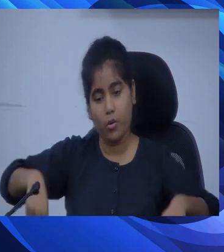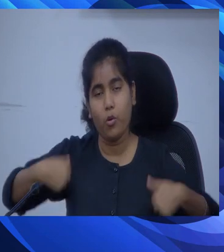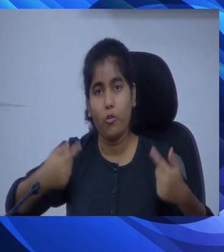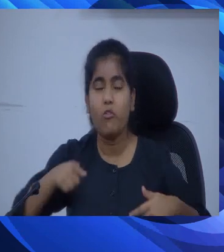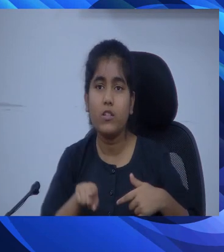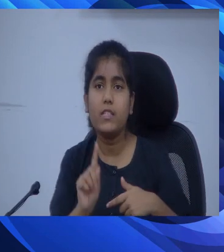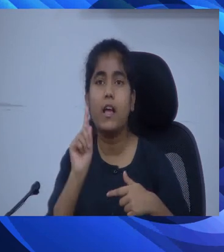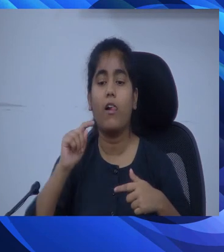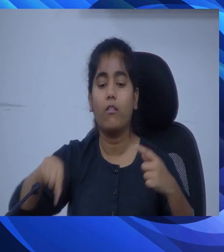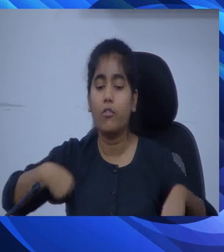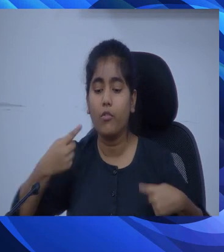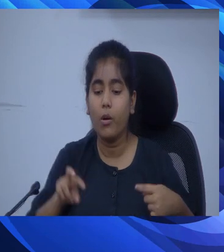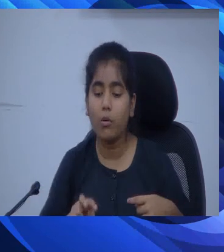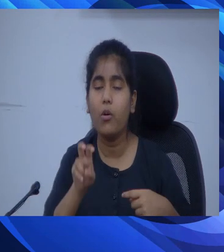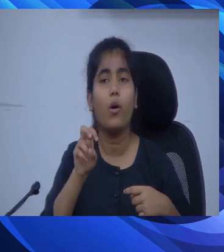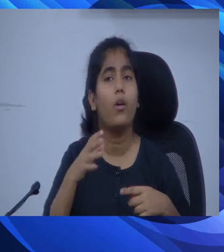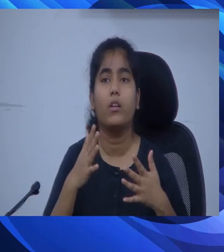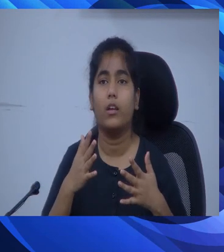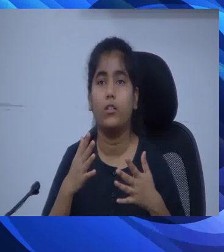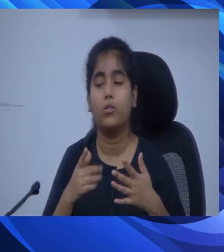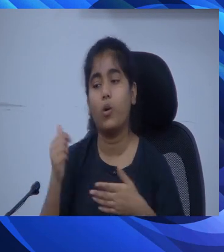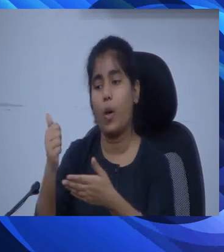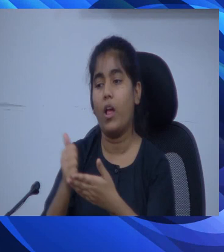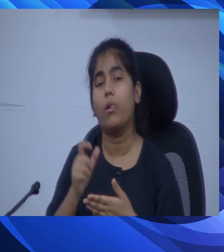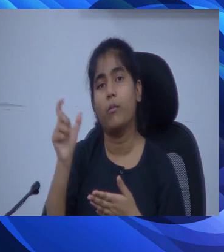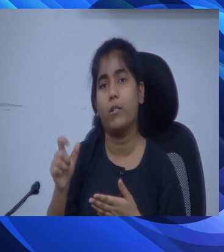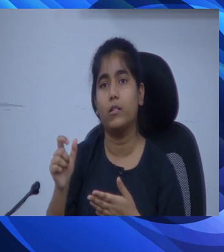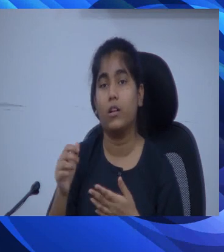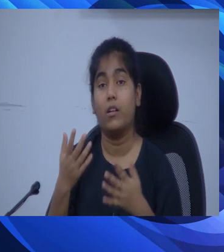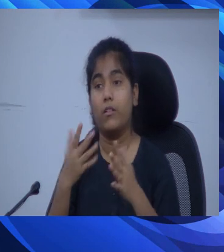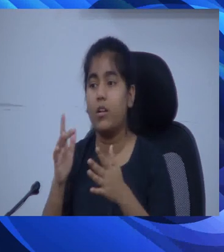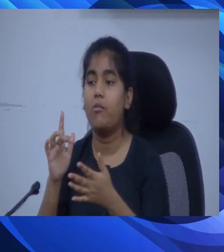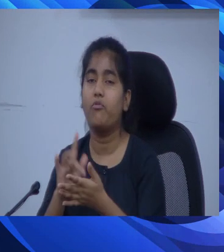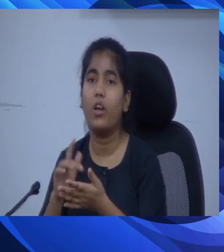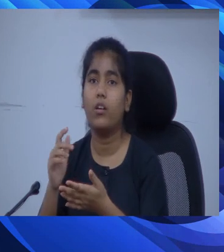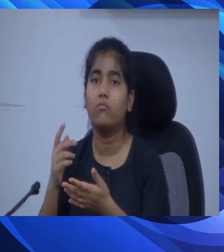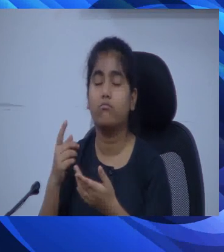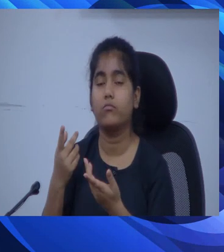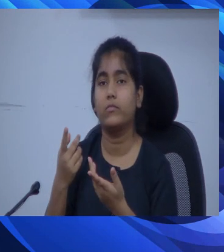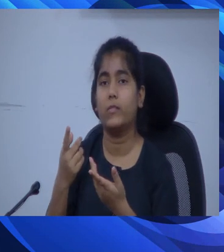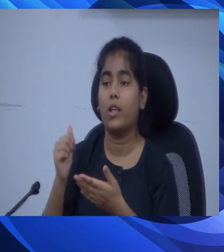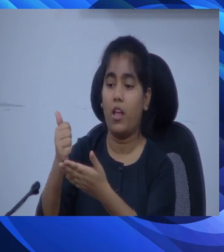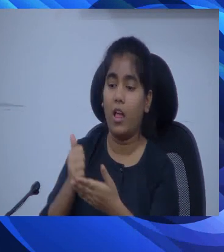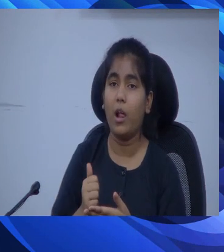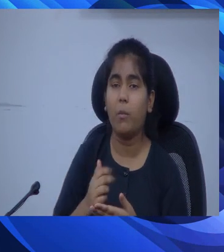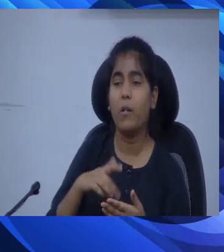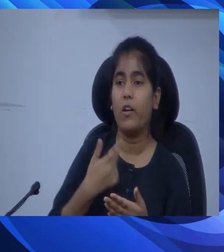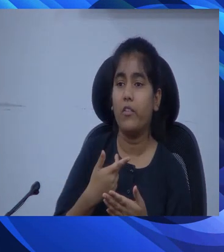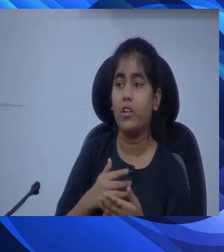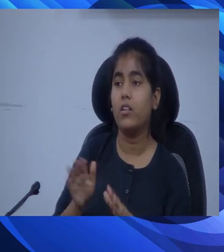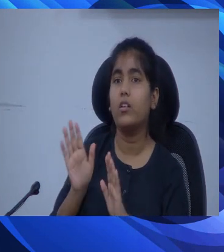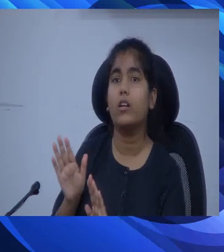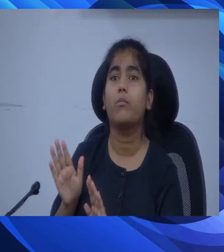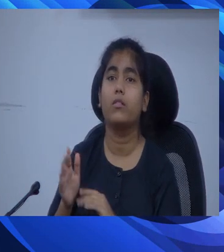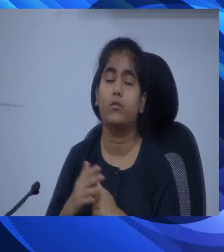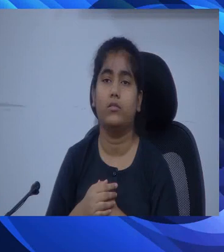मानेंगे इस बात को, क्योंकि जो व्हीलचेयर पे होंगे वो अपने आप से नहीं चढ़ पाएंगे, उनको किसी की मदद लेनी होगी। जहाँ आपने किसी की मदद ली आप अपने आप